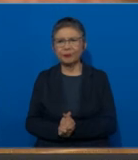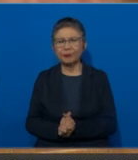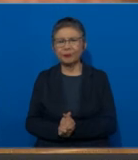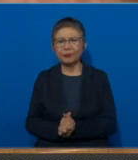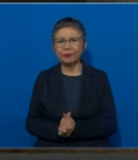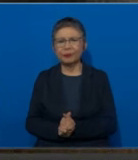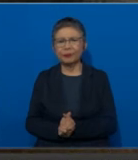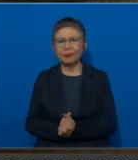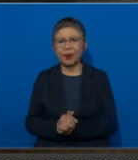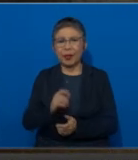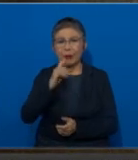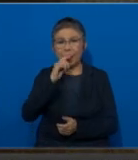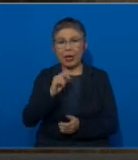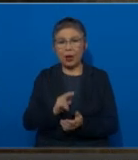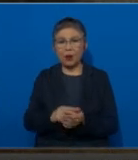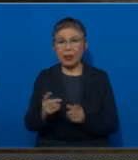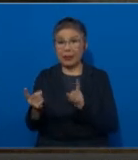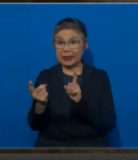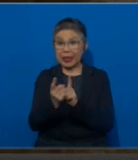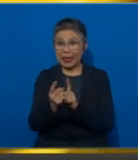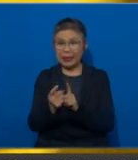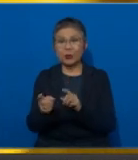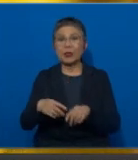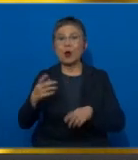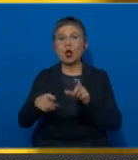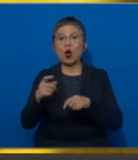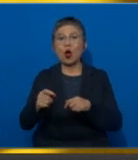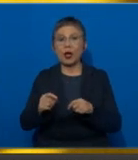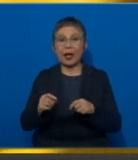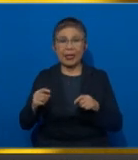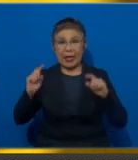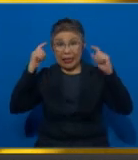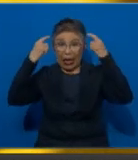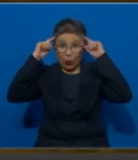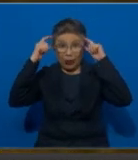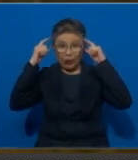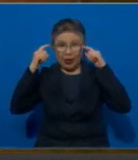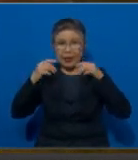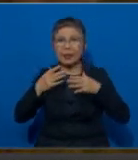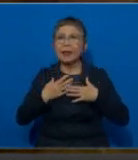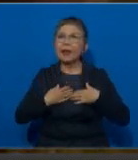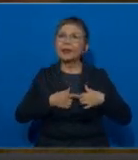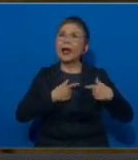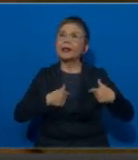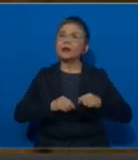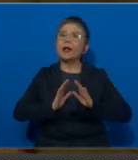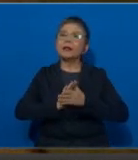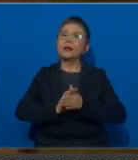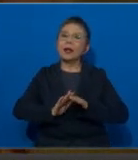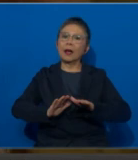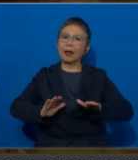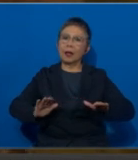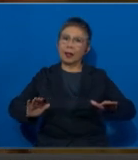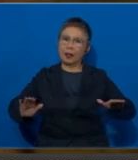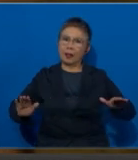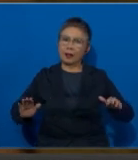Bagi Nawi, dengan berinteraksi dengan pasien ODGJ, ada perasaan tenang dan bersyukur. Hingga saat ini Nawi merasa cukup untuk